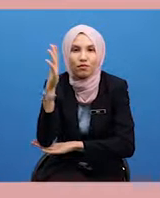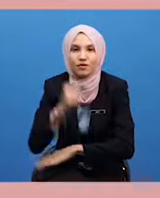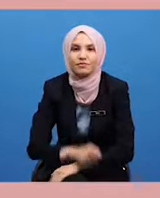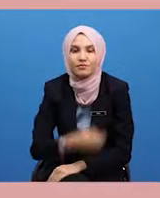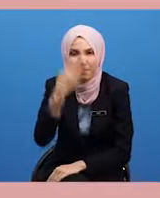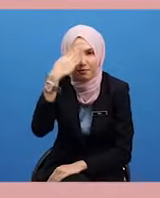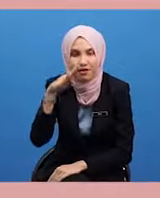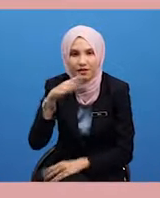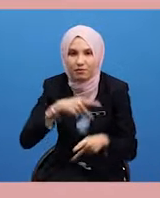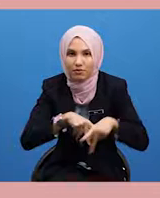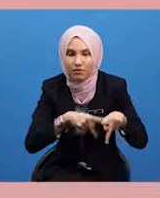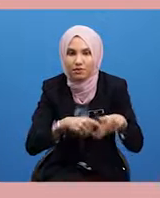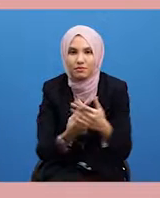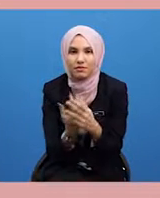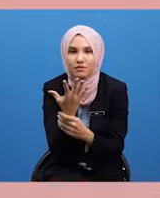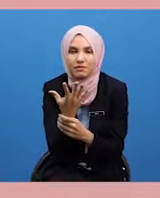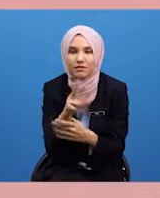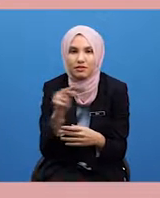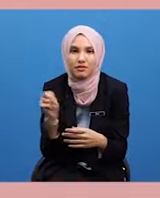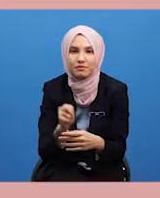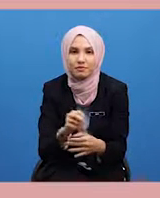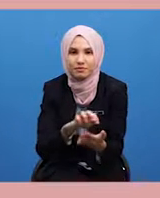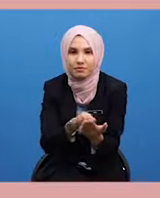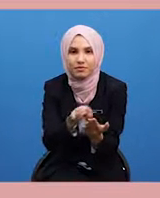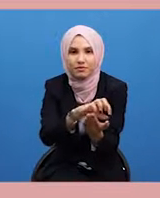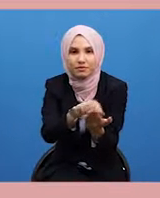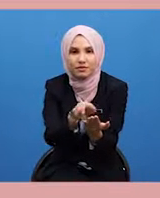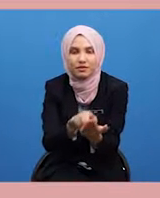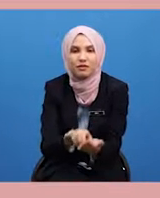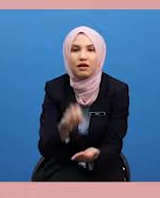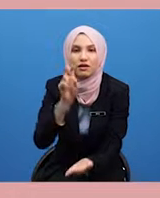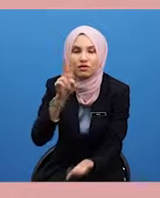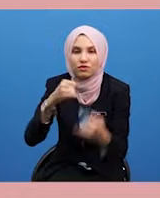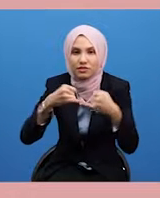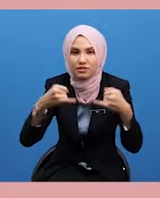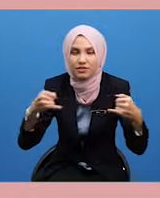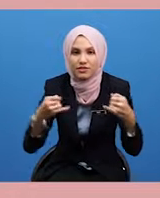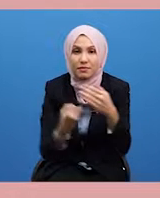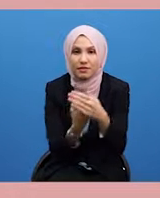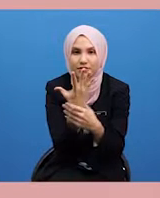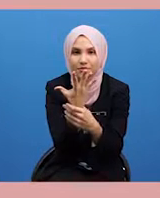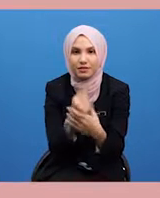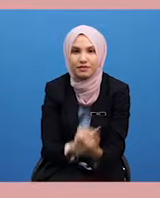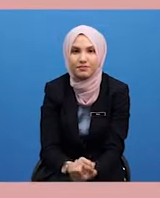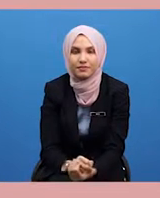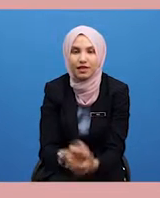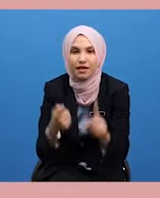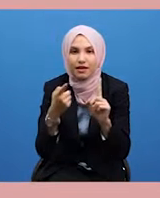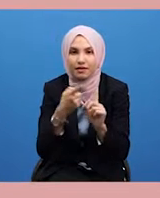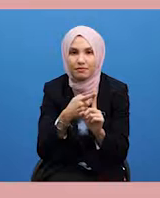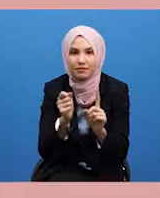Bagi proses percambahan biji benih ini, terdapat dua jenis percambahan.